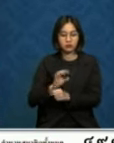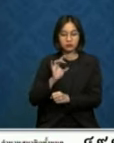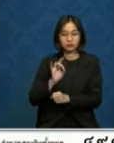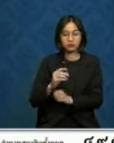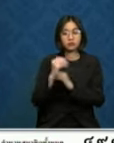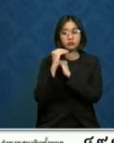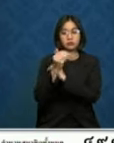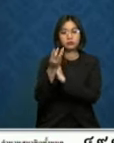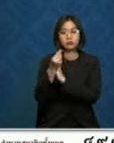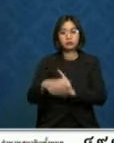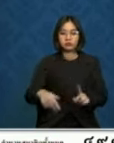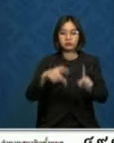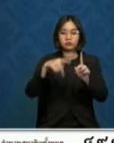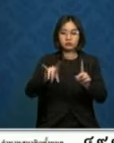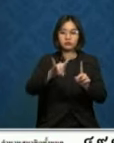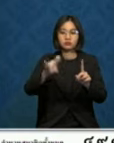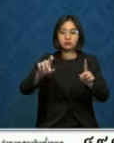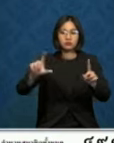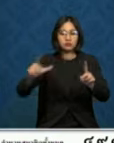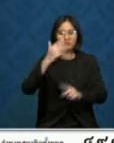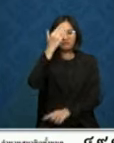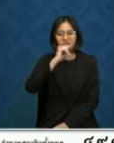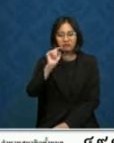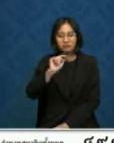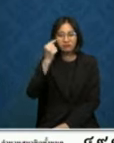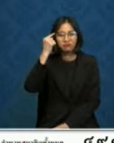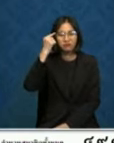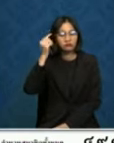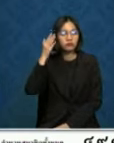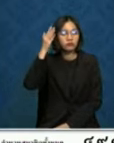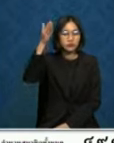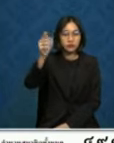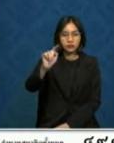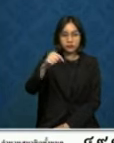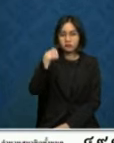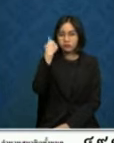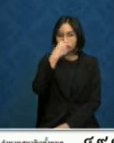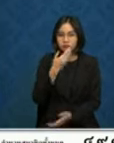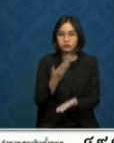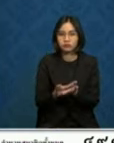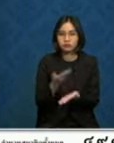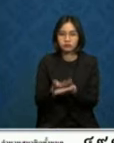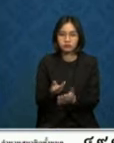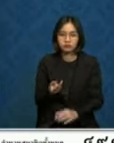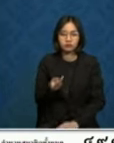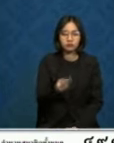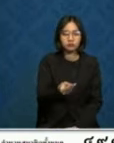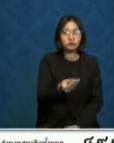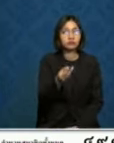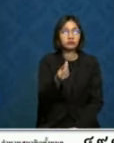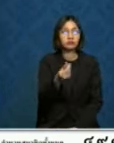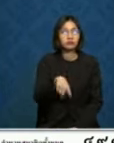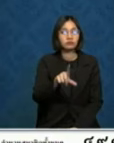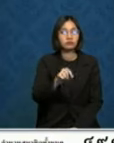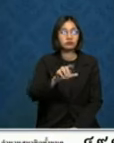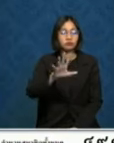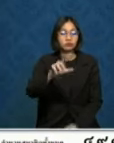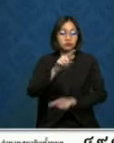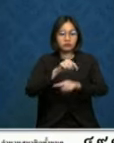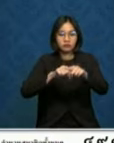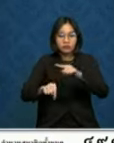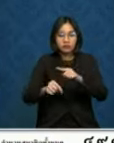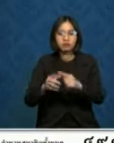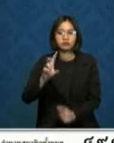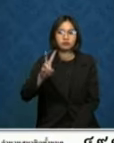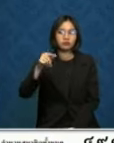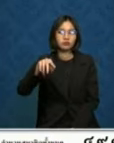ตั้งไว้ที่ประมาณ 1,800 ล้านบาทเพราะคาดการไว้ว่าคนจะส่งเงินสมทบเนี่ยแค่ประมาณ 25% หรือแค่